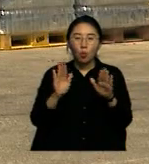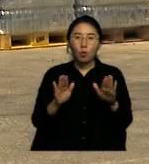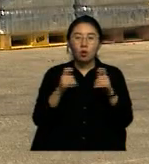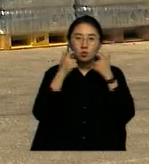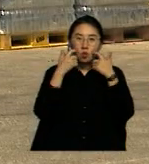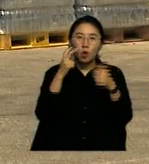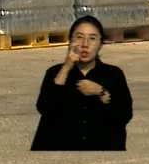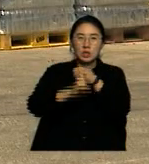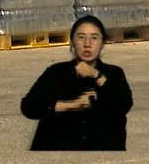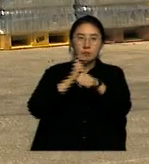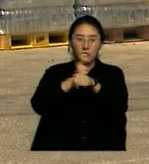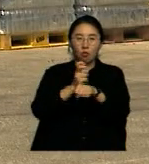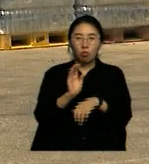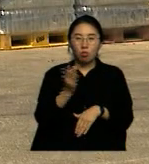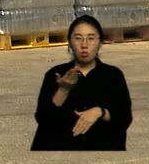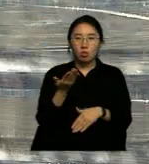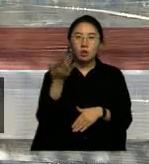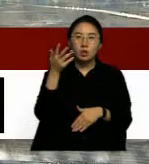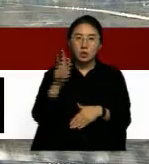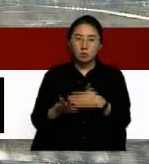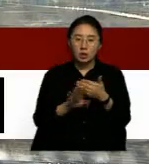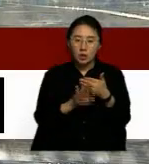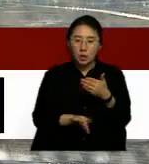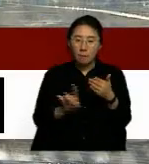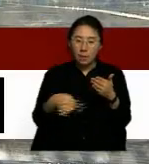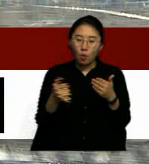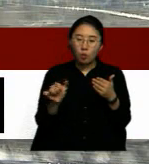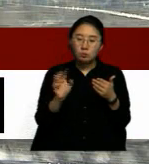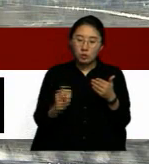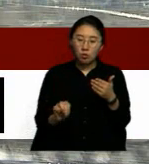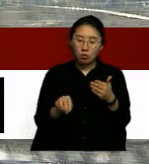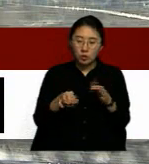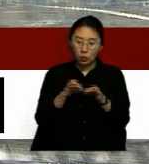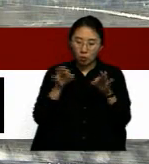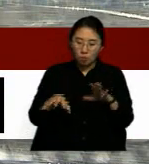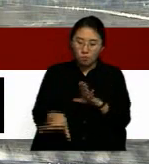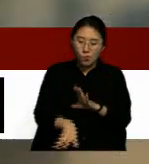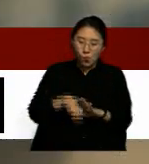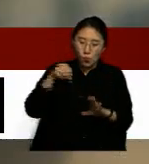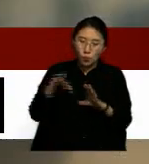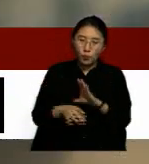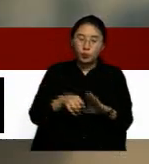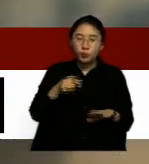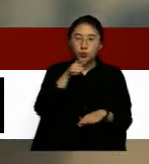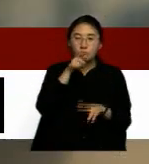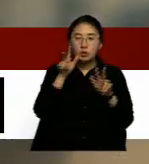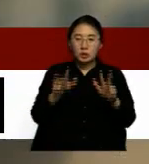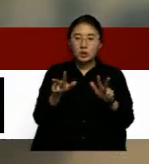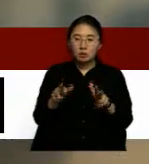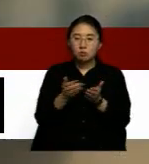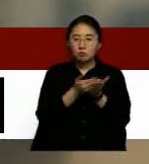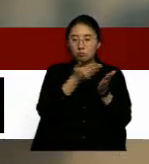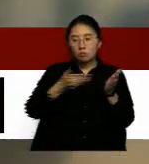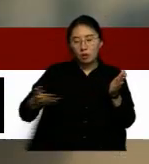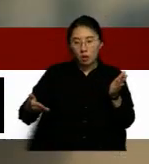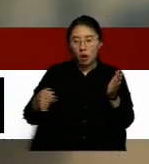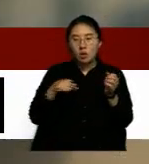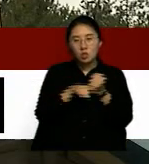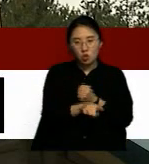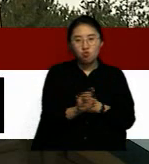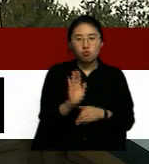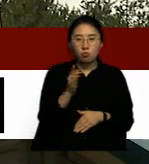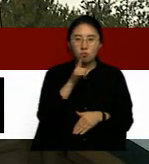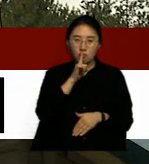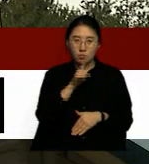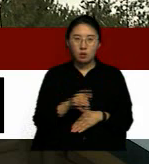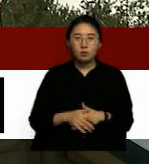올해로 정확히 20년째입니다. 하지만 지하 150m에서 그동안 퍼올려낸 물이 지금의 조종천 고갈의 한